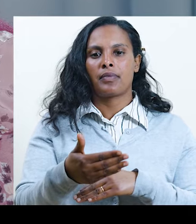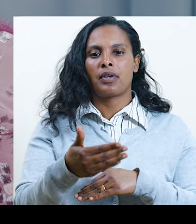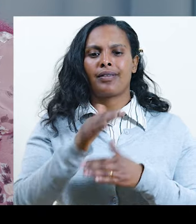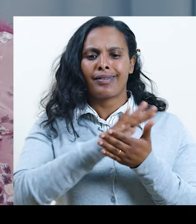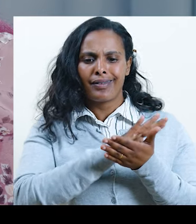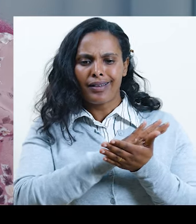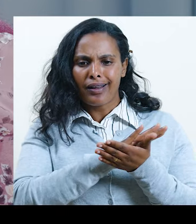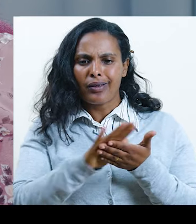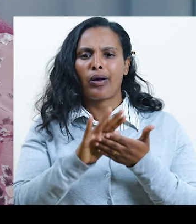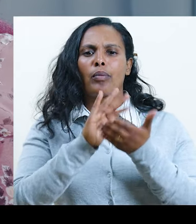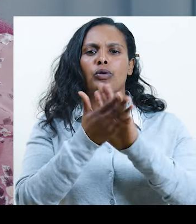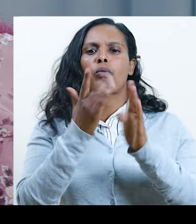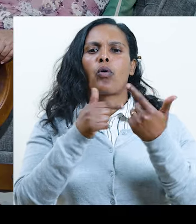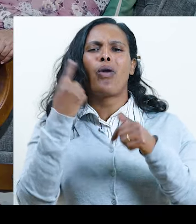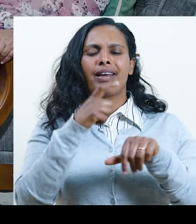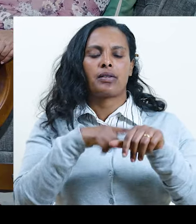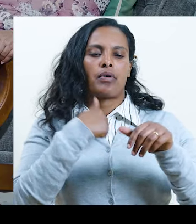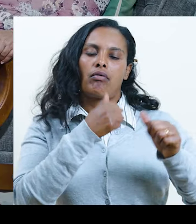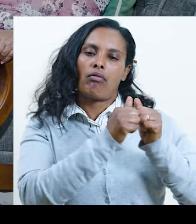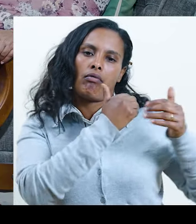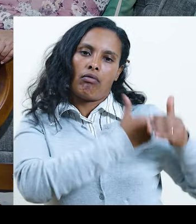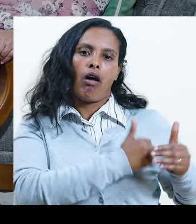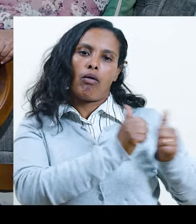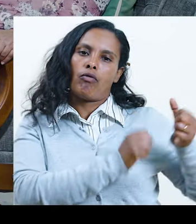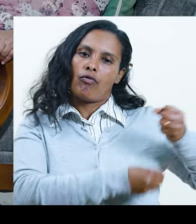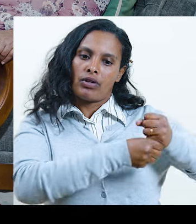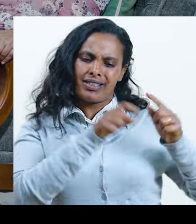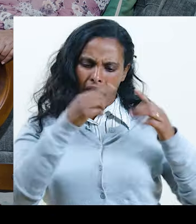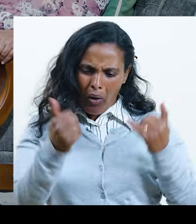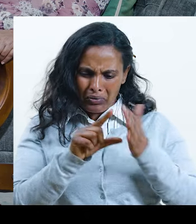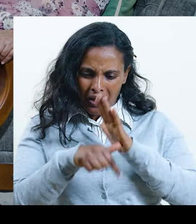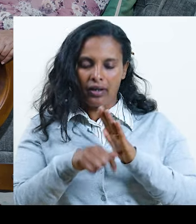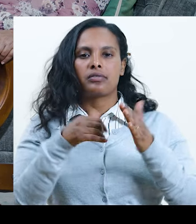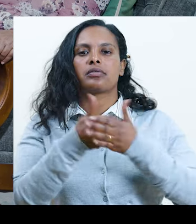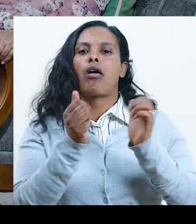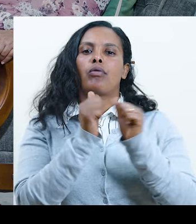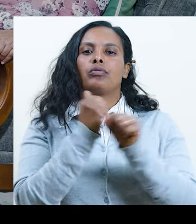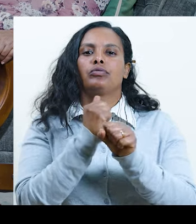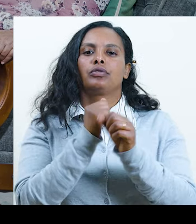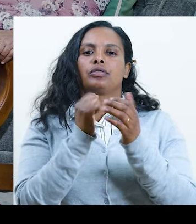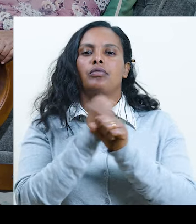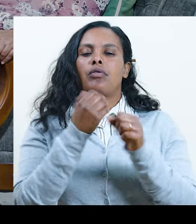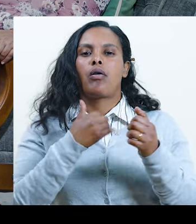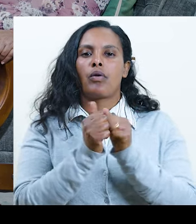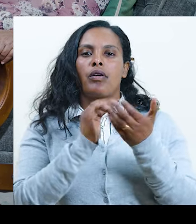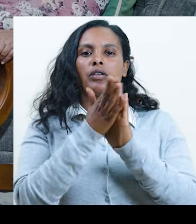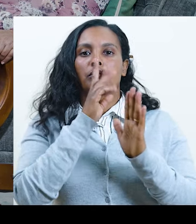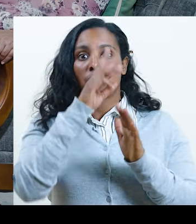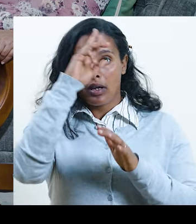ተጠርተው ከመጡ በኋላ ሁሌም ከኔ ጋር ናቸው ማለት ነው። እስካሁኗ ደቂቃ ድረስ አብረውኝ ናቸው።